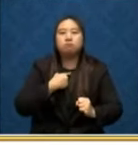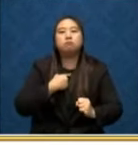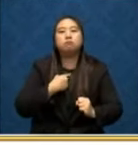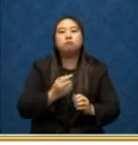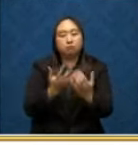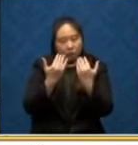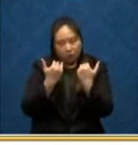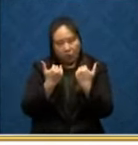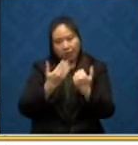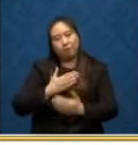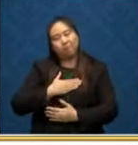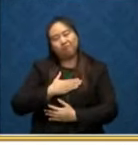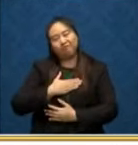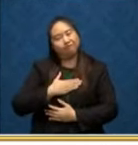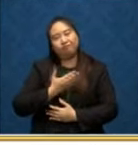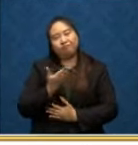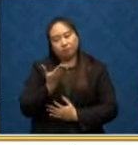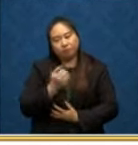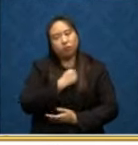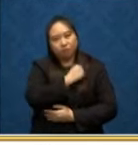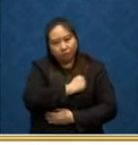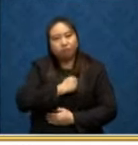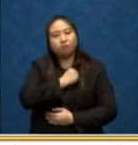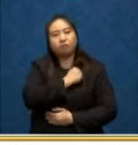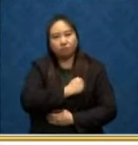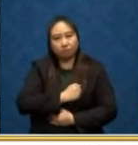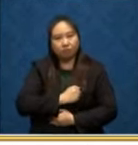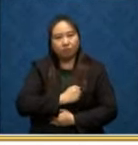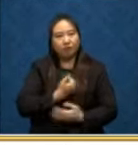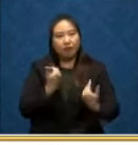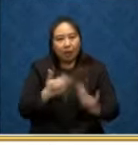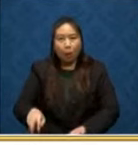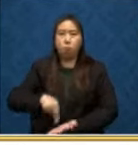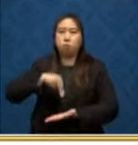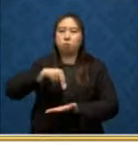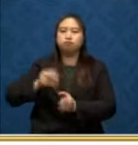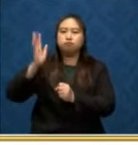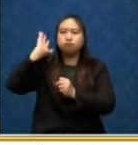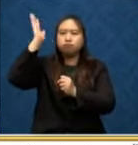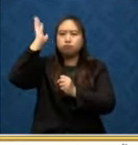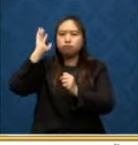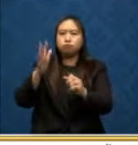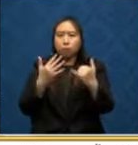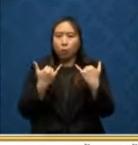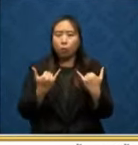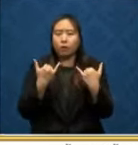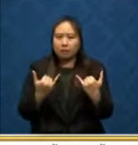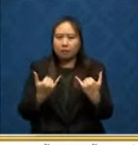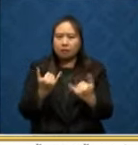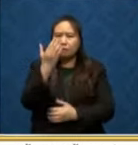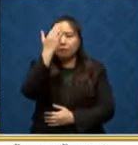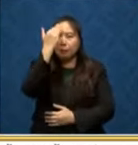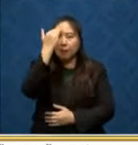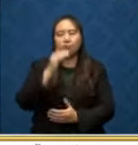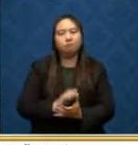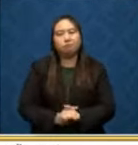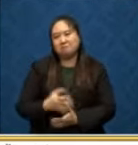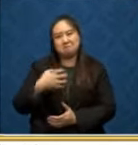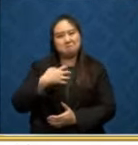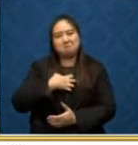เสียใจกับเหตุการณ์นี้อย่างสุดซึ้งนะครับและที่ลุกขึ้นมาพูดอภิปรายในวันนี้เพราะไม่ต้องการให้มี